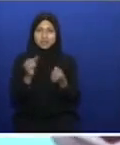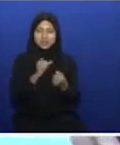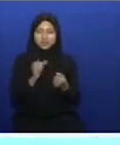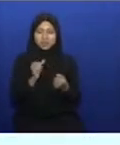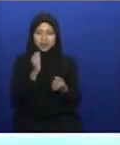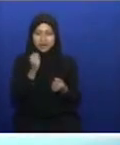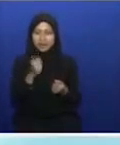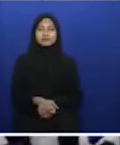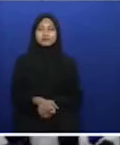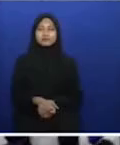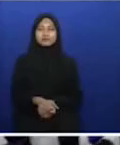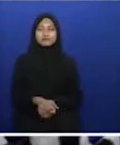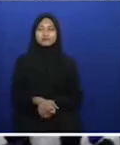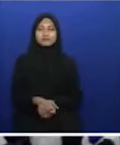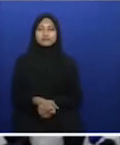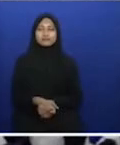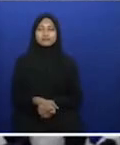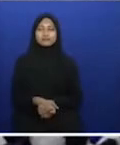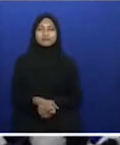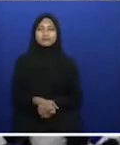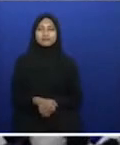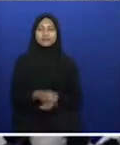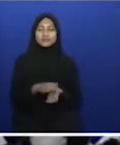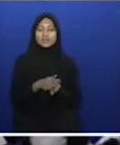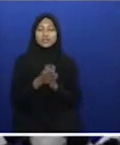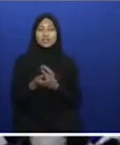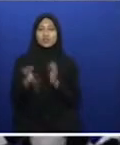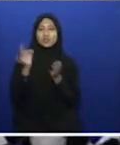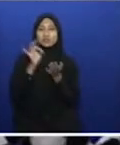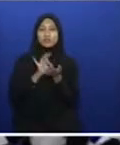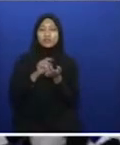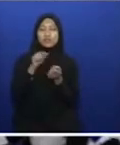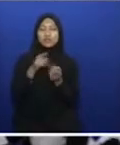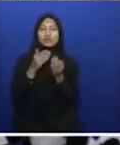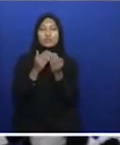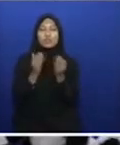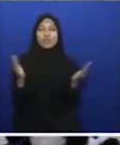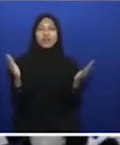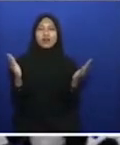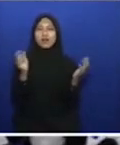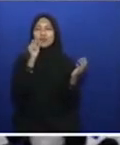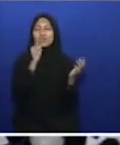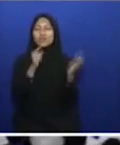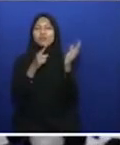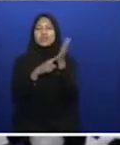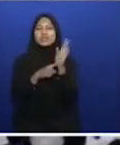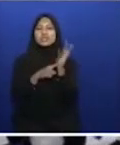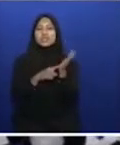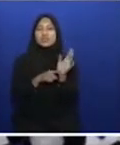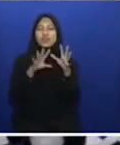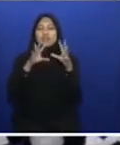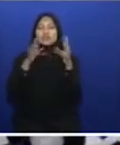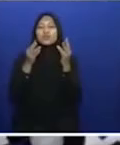connect. Terima kasih. Universitas Brawijaya ini merupakan universitas yang terbuka untuk mahasiswa yang